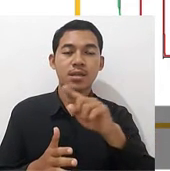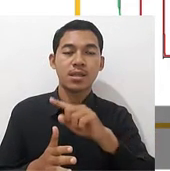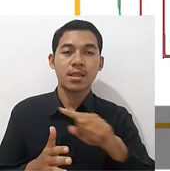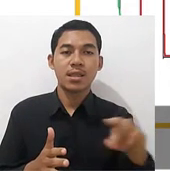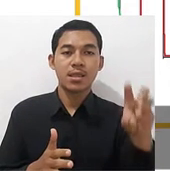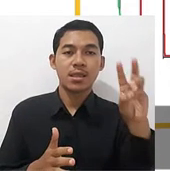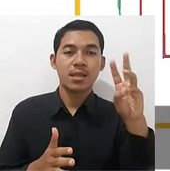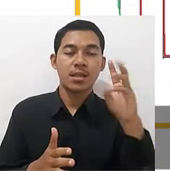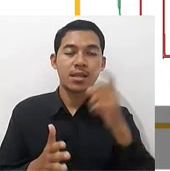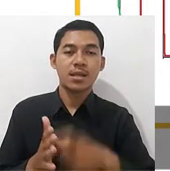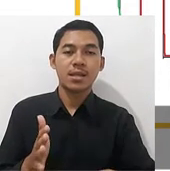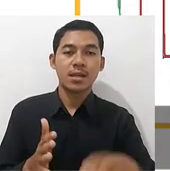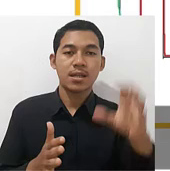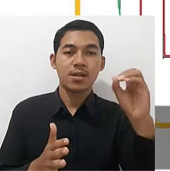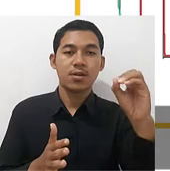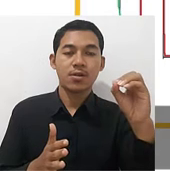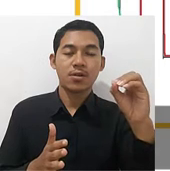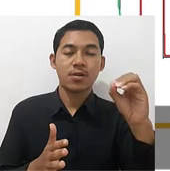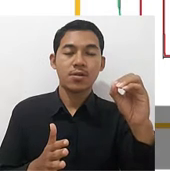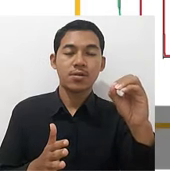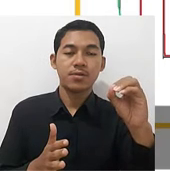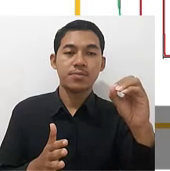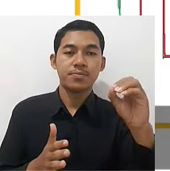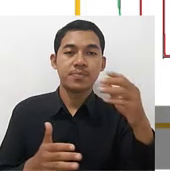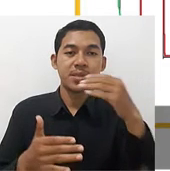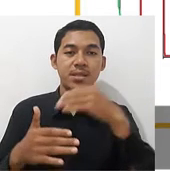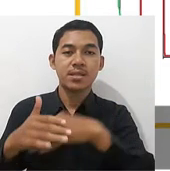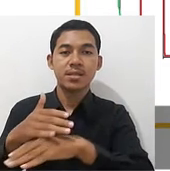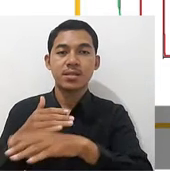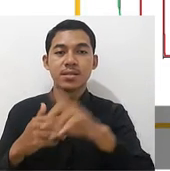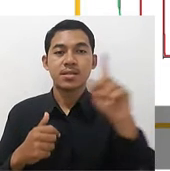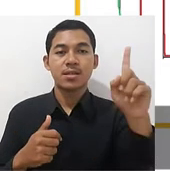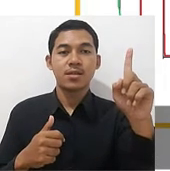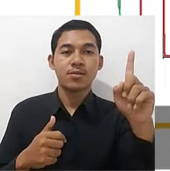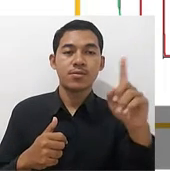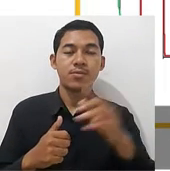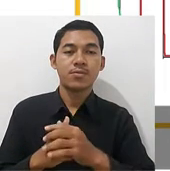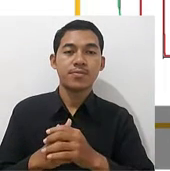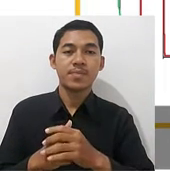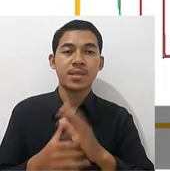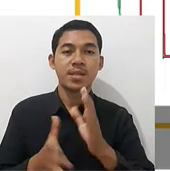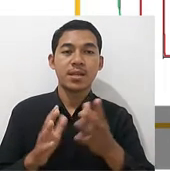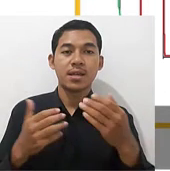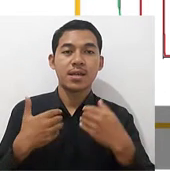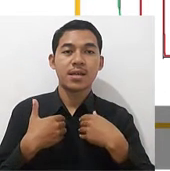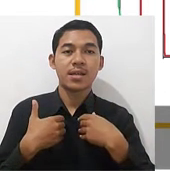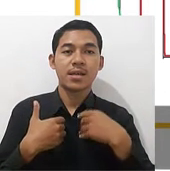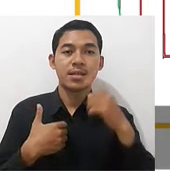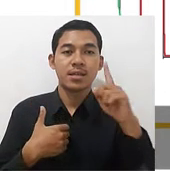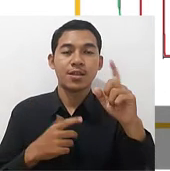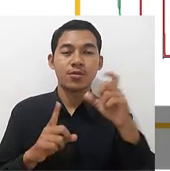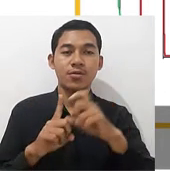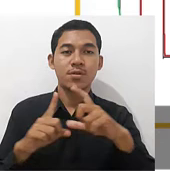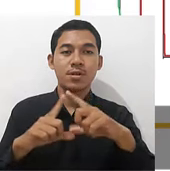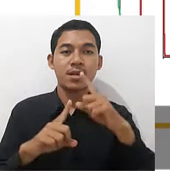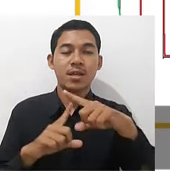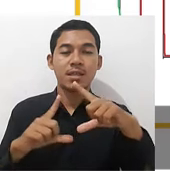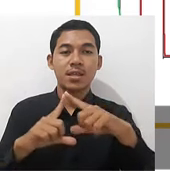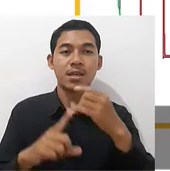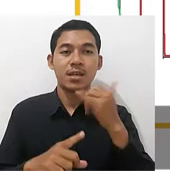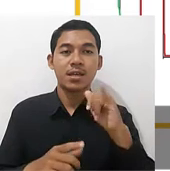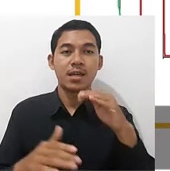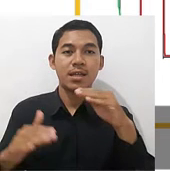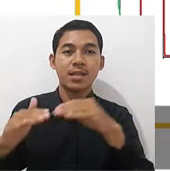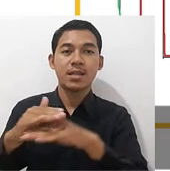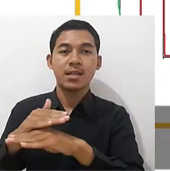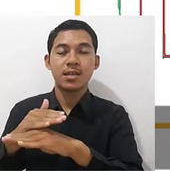ketiga nilainya juga 0, ini juga 0. Berarti hasilnya ya 1 gitu. Artinya ada satu bit data yang dikirimkan